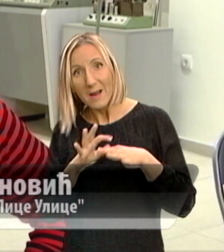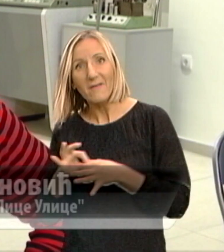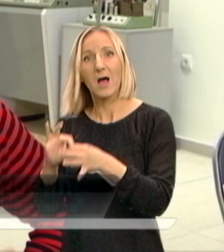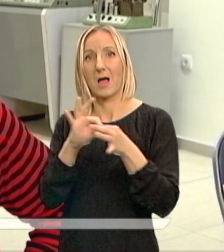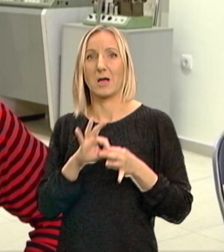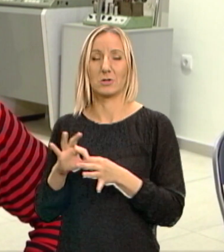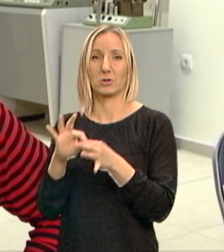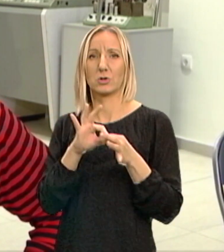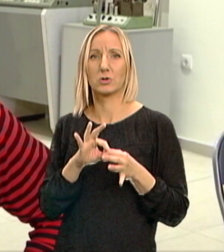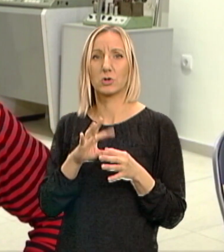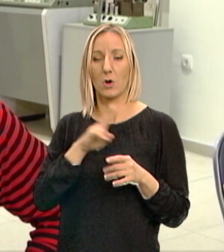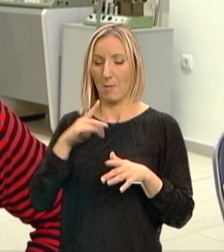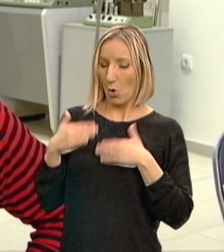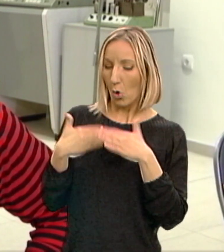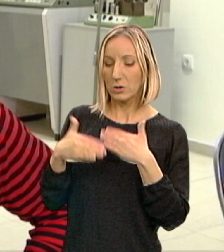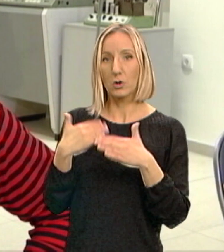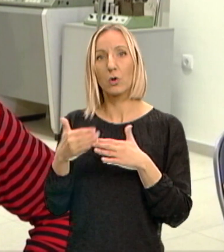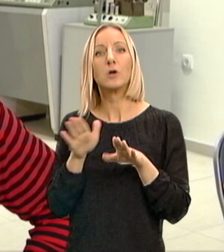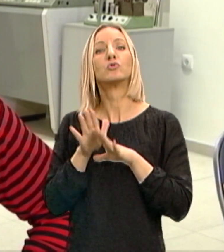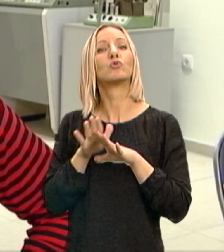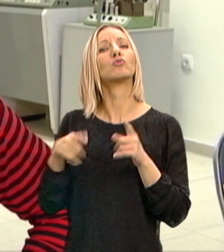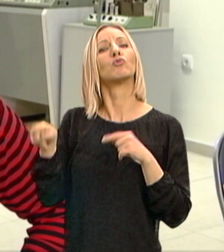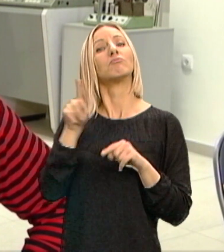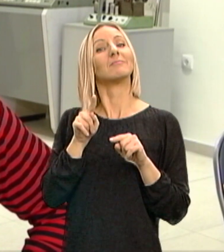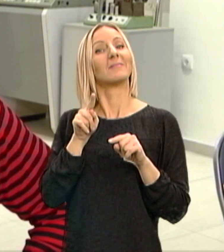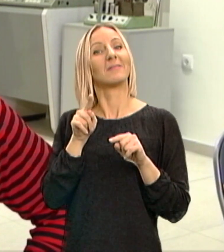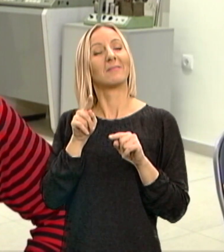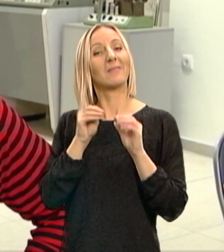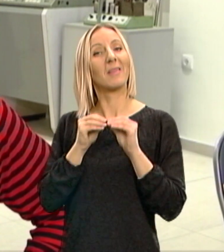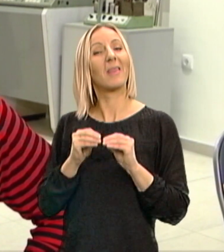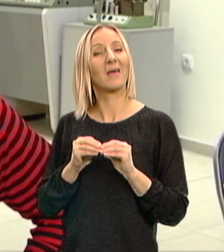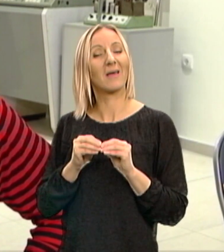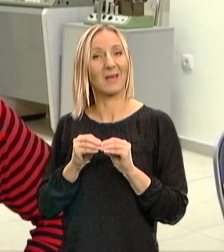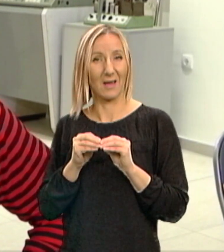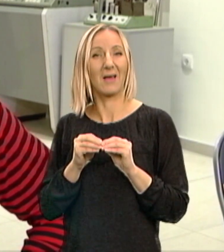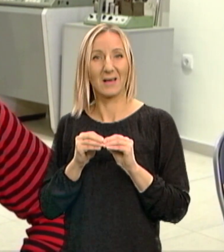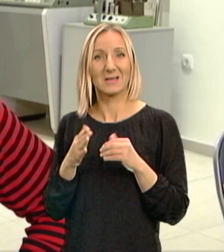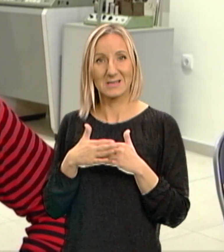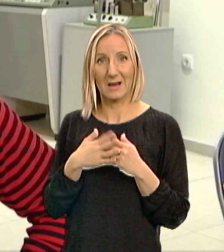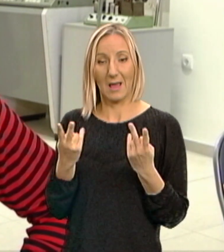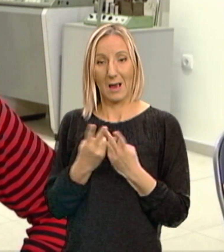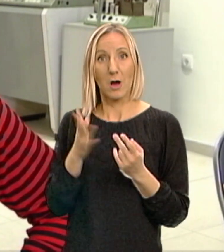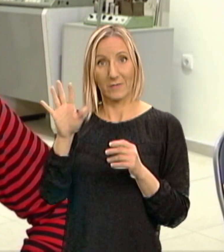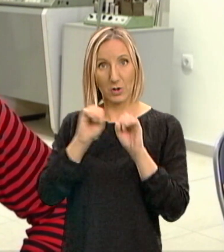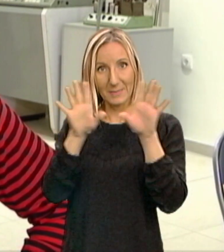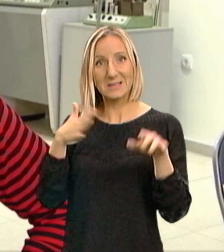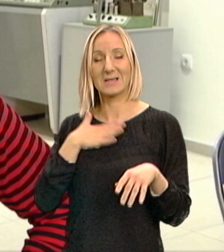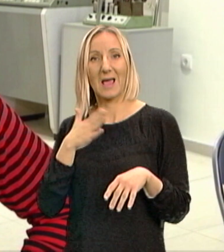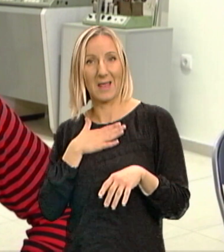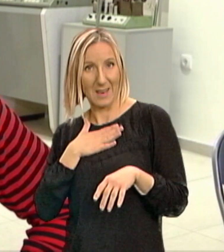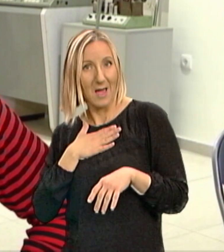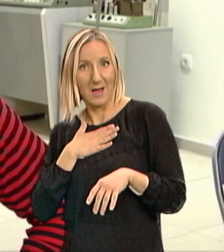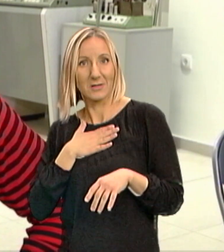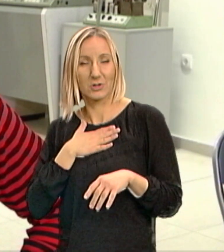tu određenu vrstu kao kontinuirane strukturne saradnje kao što vaša emisija i naš magazin de facto imaju. Naši prodavci su naravno,